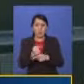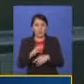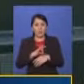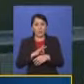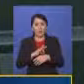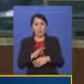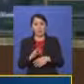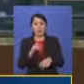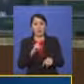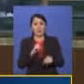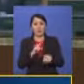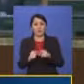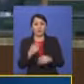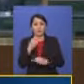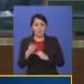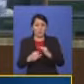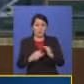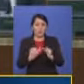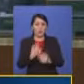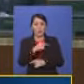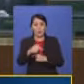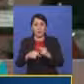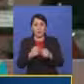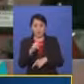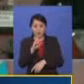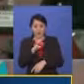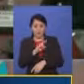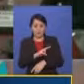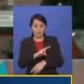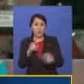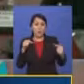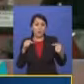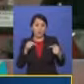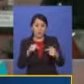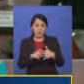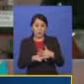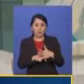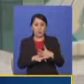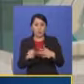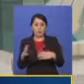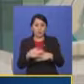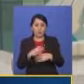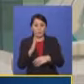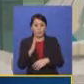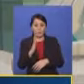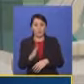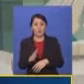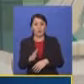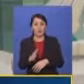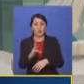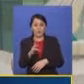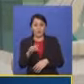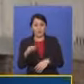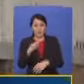жүргізілген рейдтік тексерулер жайы да сөз болды. Кәсіпкерлердің жұмысына негізсіз араласқан лауазымды тұлғалар жазадан құтылмайды. Бұл ретте